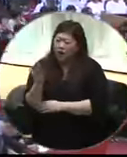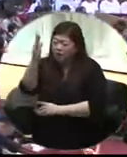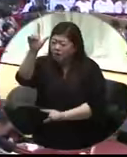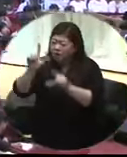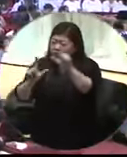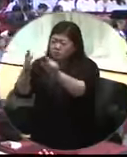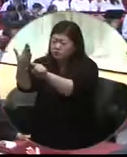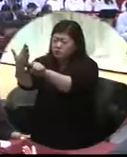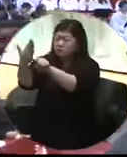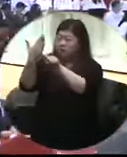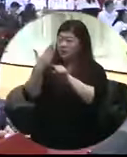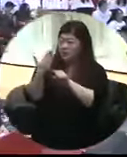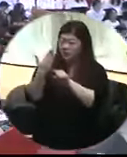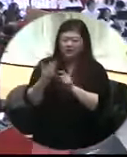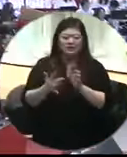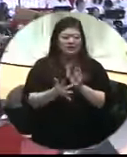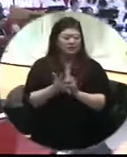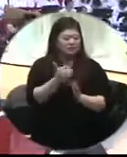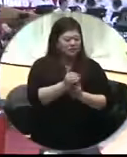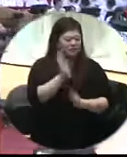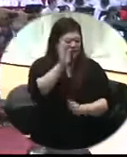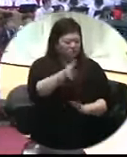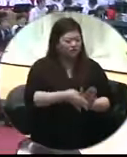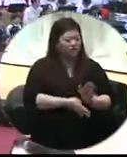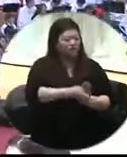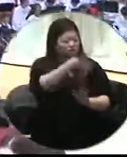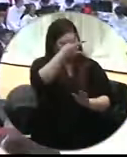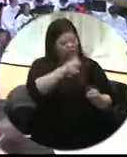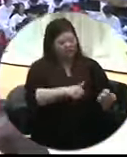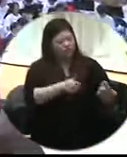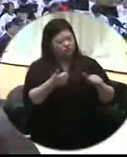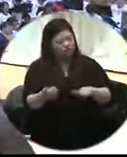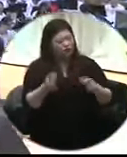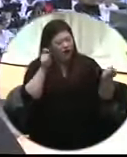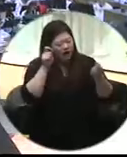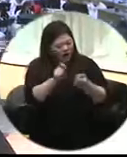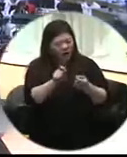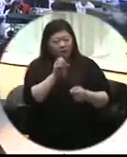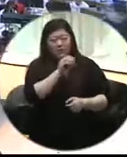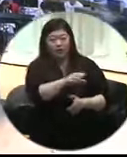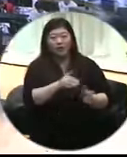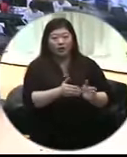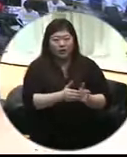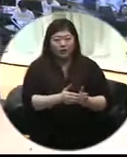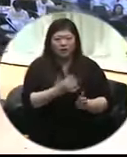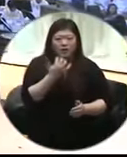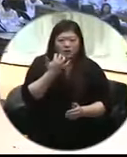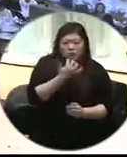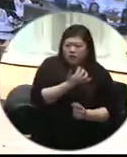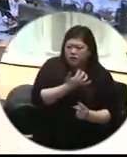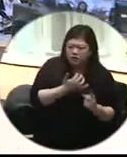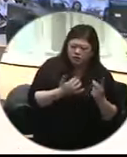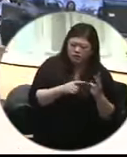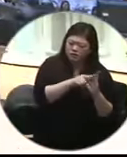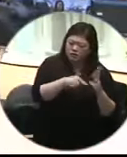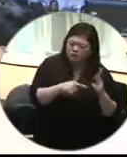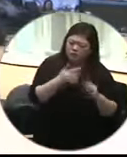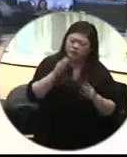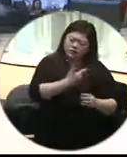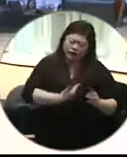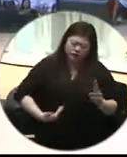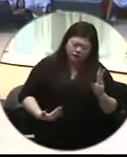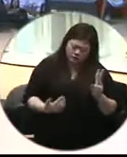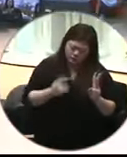예수께서 예루살렘에서 별세하실 것을 말할세 베드로와 및 함께 있는 자들이 깊이 졸다가 완전히